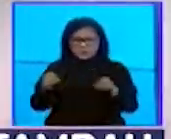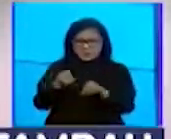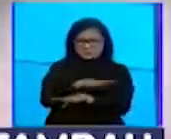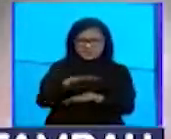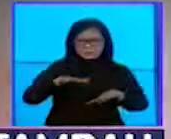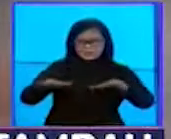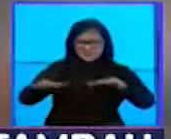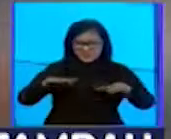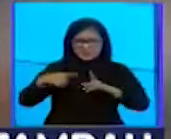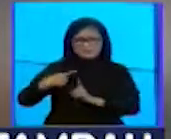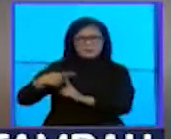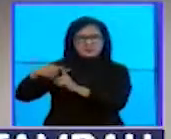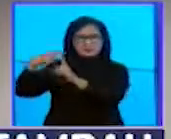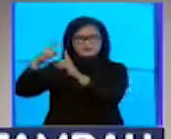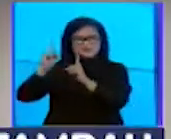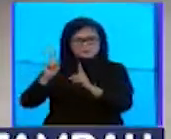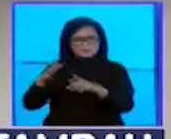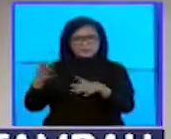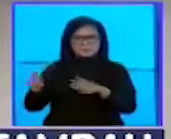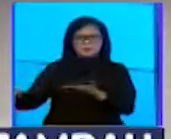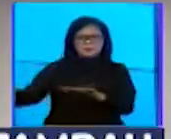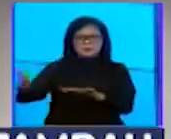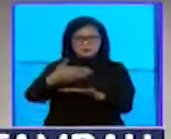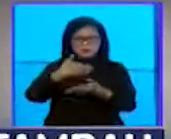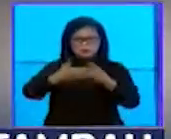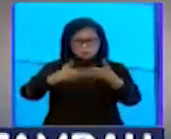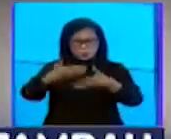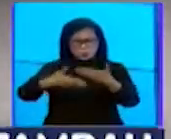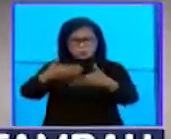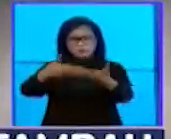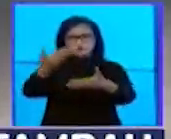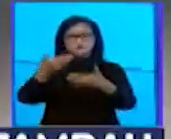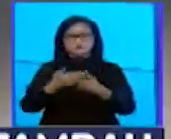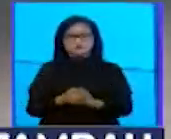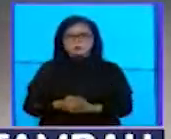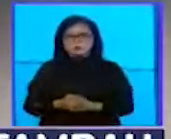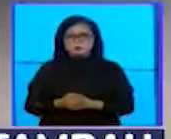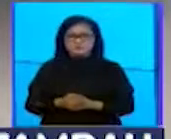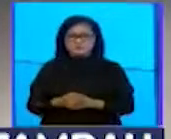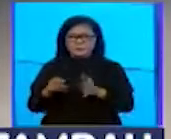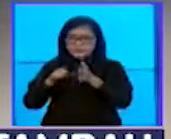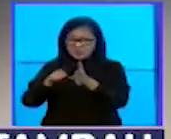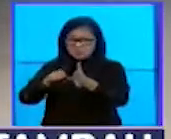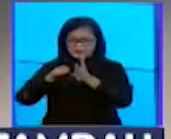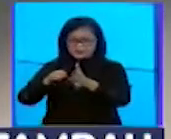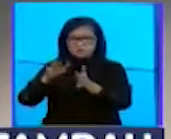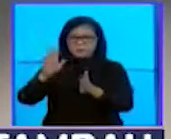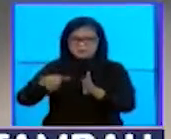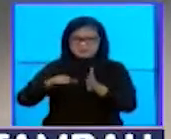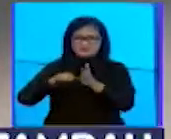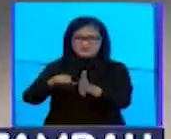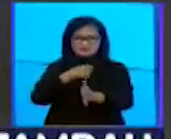mungkin bertambah mengingat pendataan yang terus dilakukan oleh pemerintah. Sejumlah bantuan juga terus disalurkan Kementerian Sosial